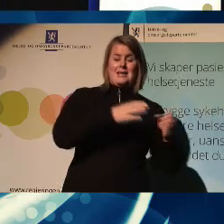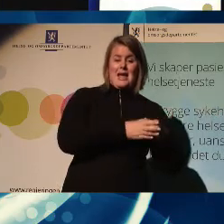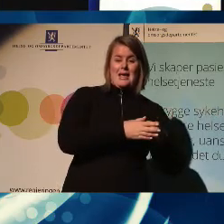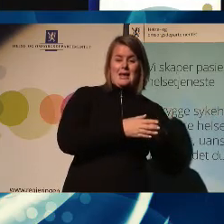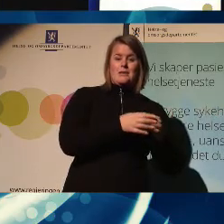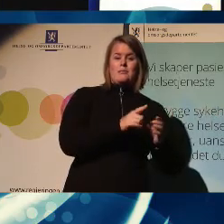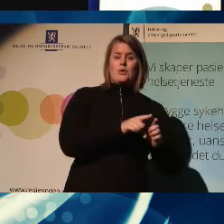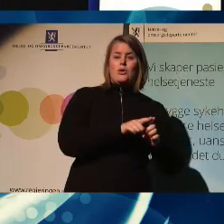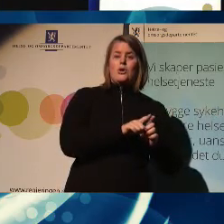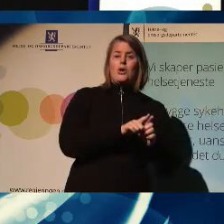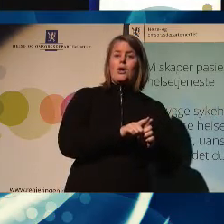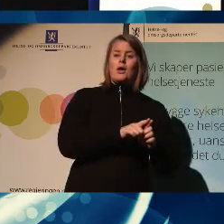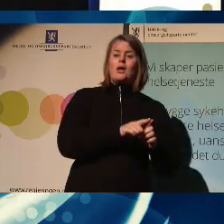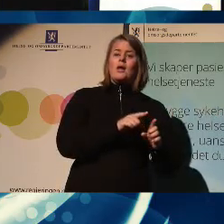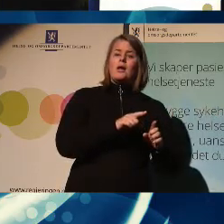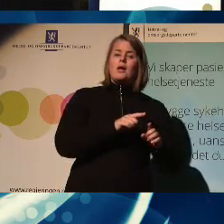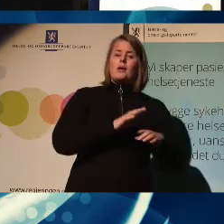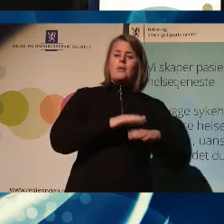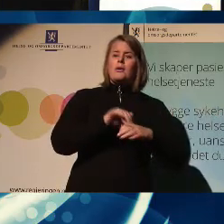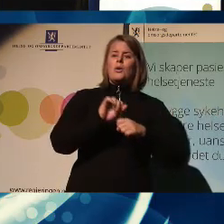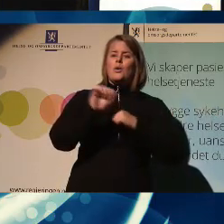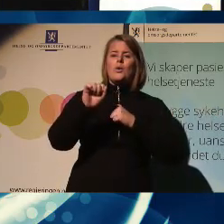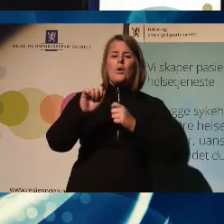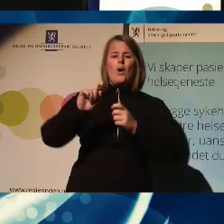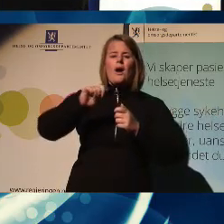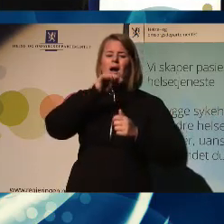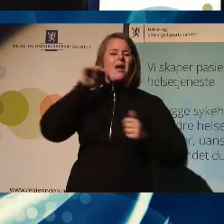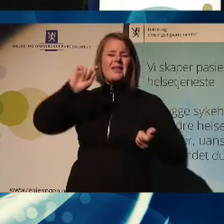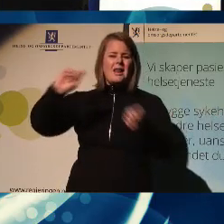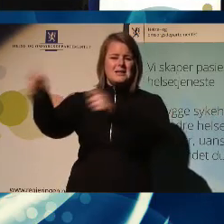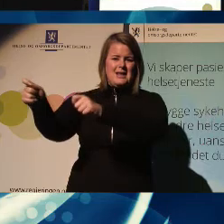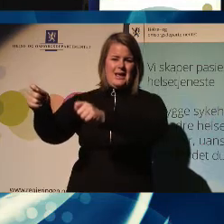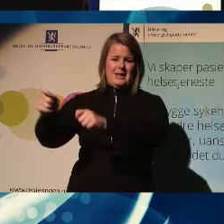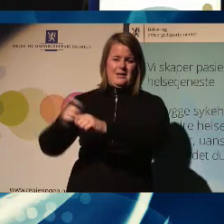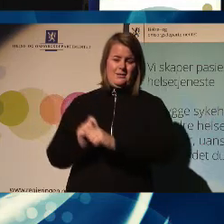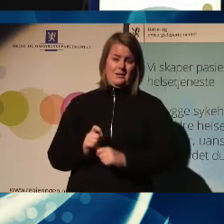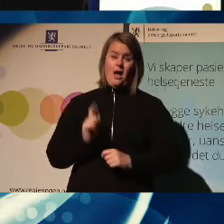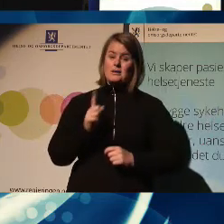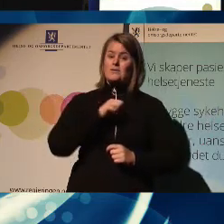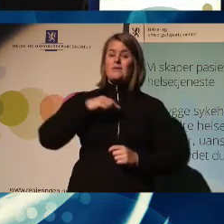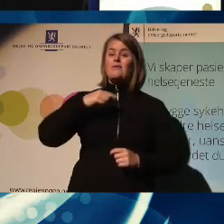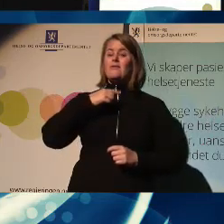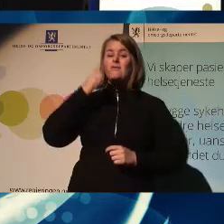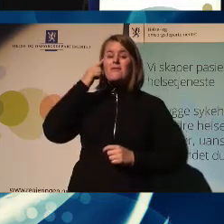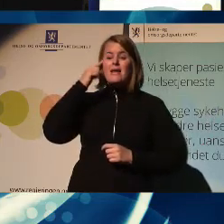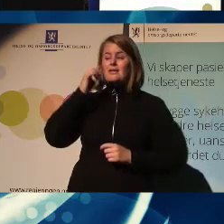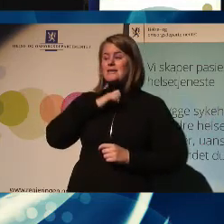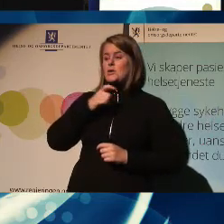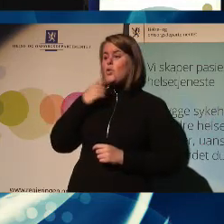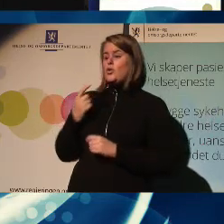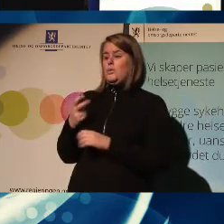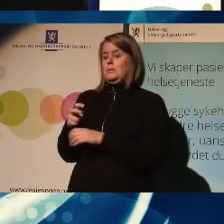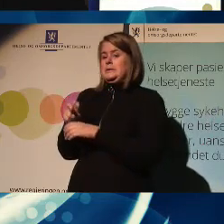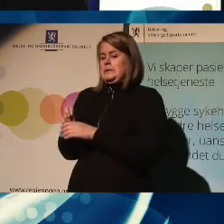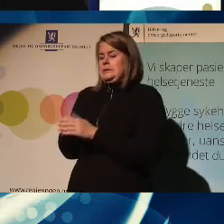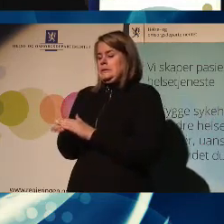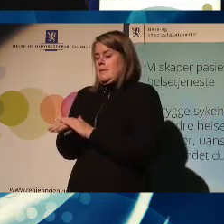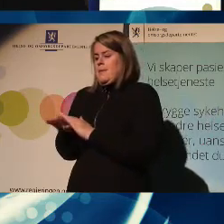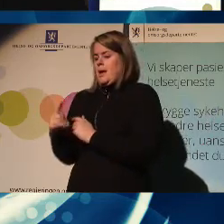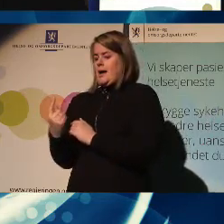radikaliseringsforebyggende tiltak. Vi vet at ungdom som blir sittende inne og alene har større